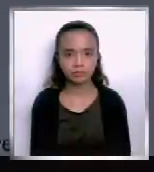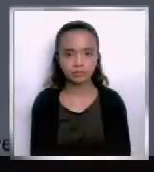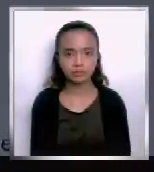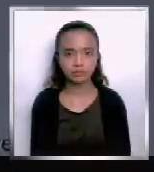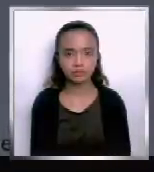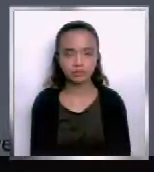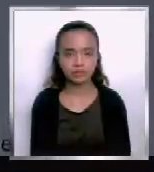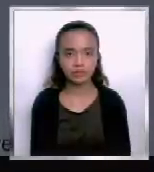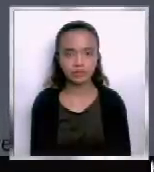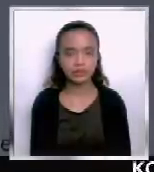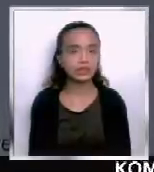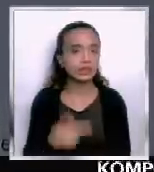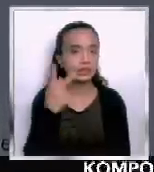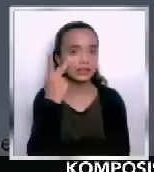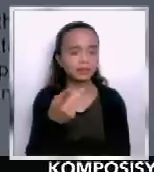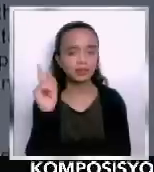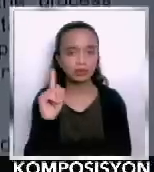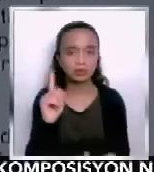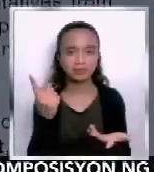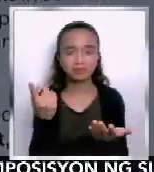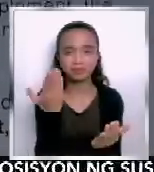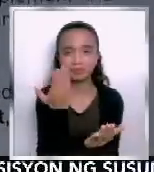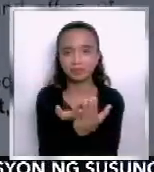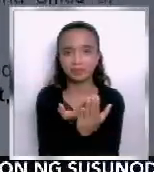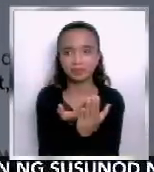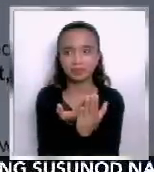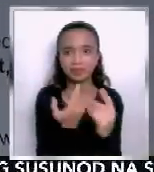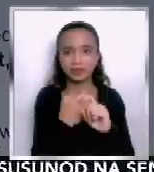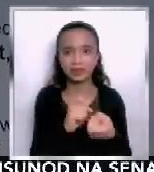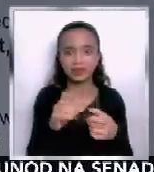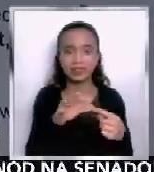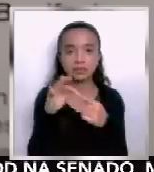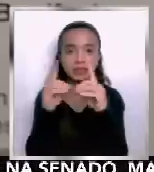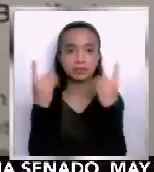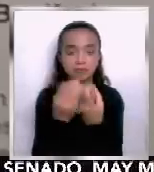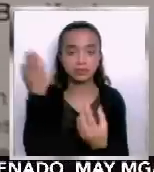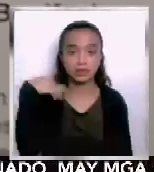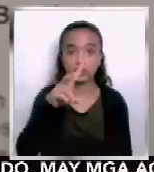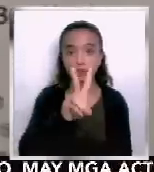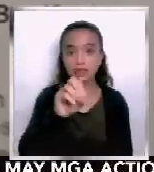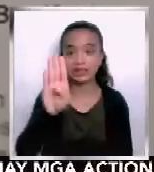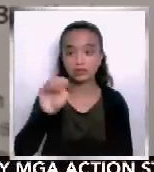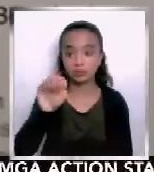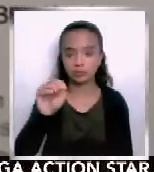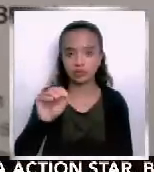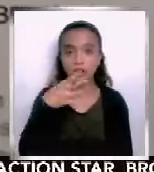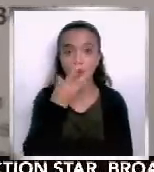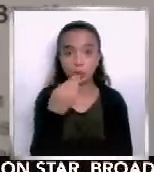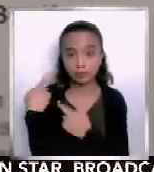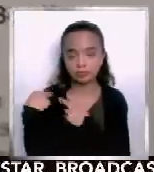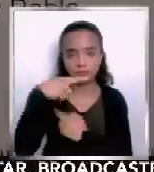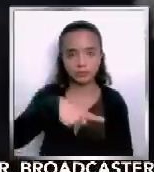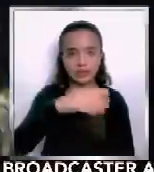Sa kopya ng Return of Writ of Attachment na inisyu na Sandigan Bayan Special Division noong September 2014, nahawak ng Presidential Commission on Good Government